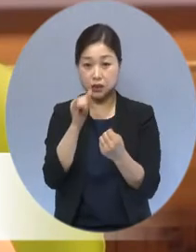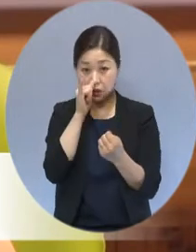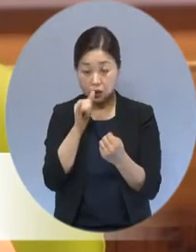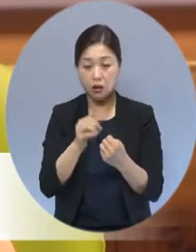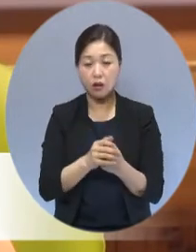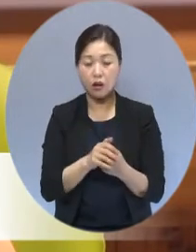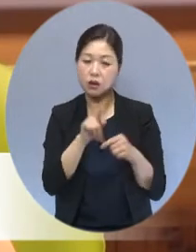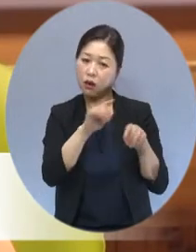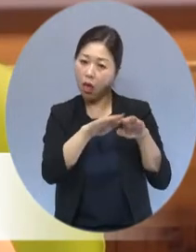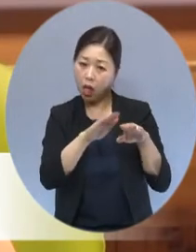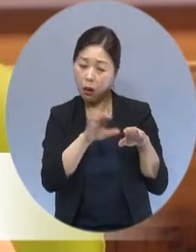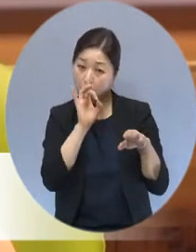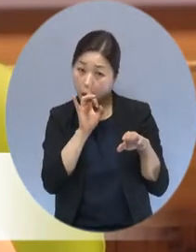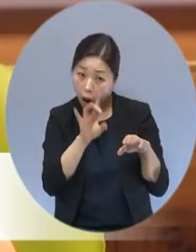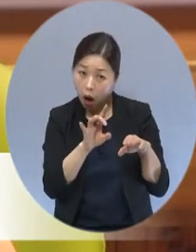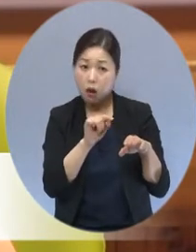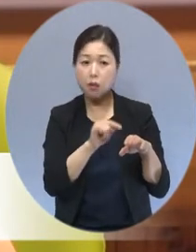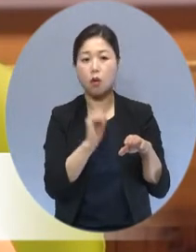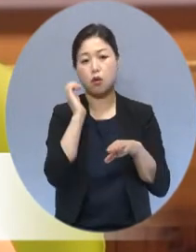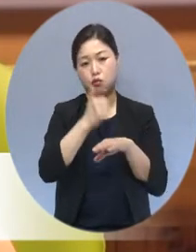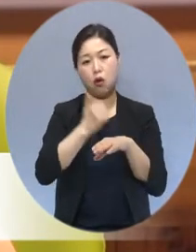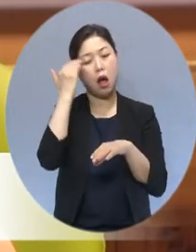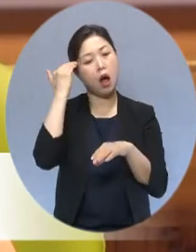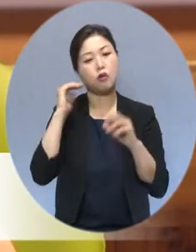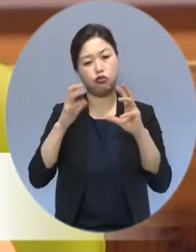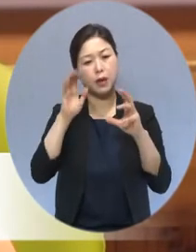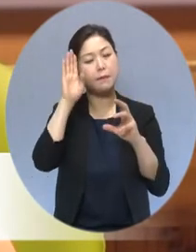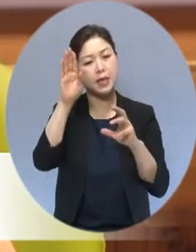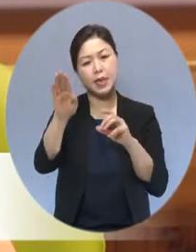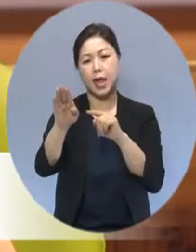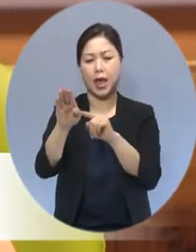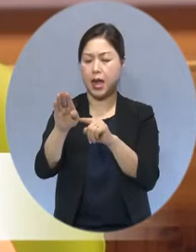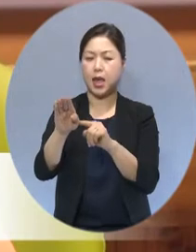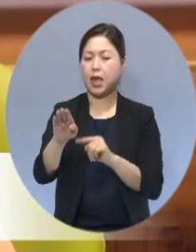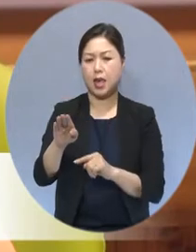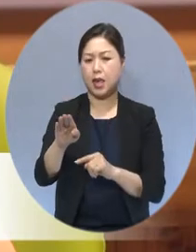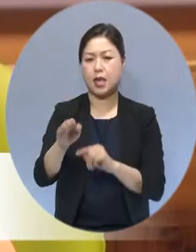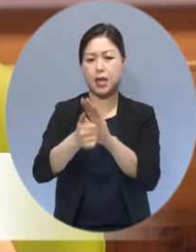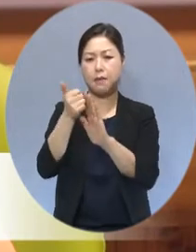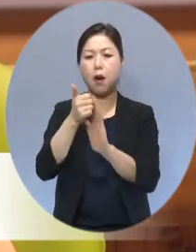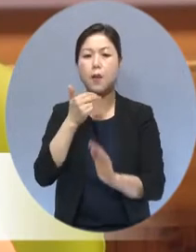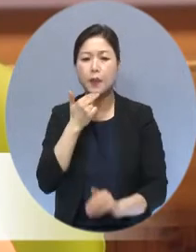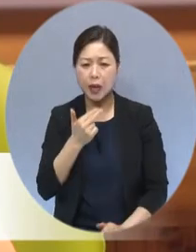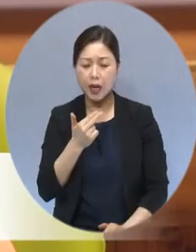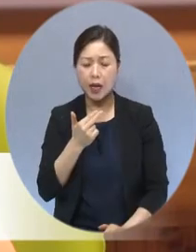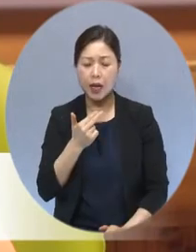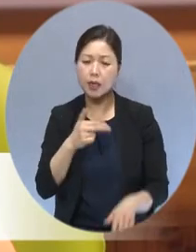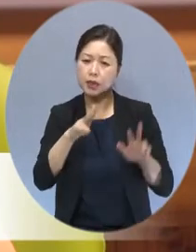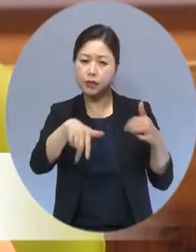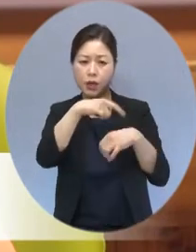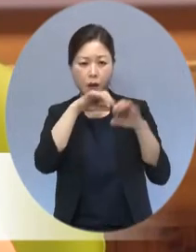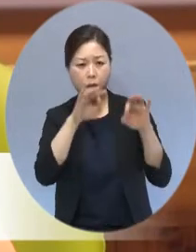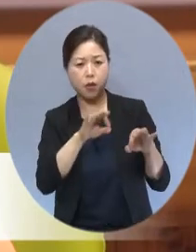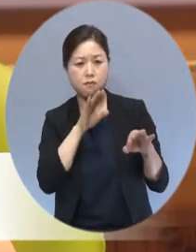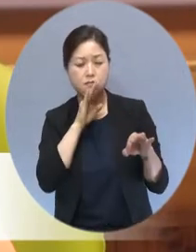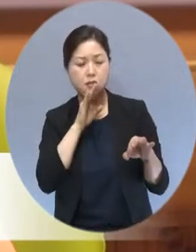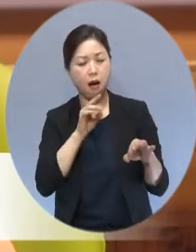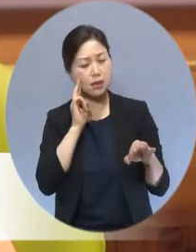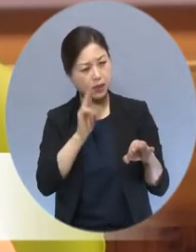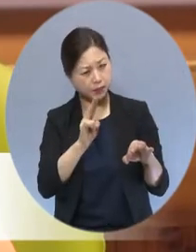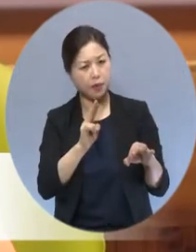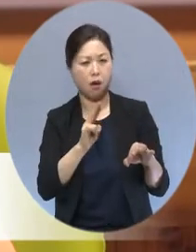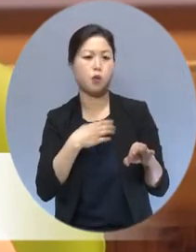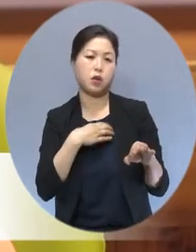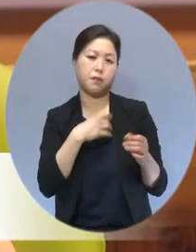이것을 극복하지 못한다면 대한민국 미래가 없다라고 단언할 정도로 심각한 위기 상황에 있는 것이